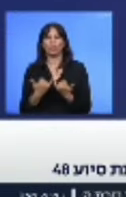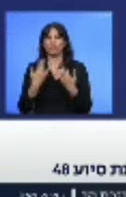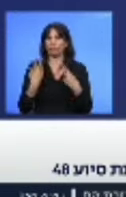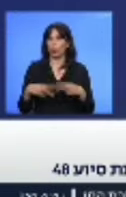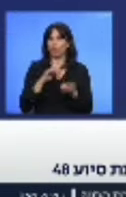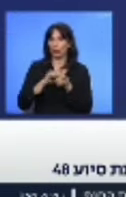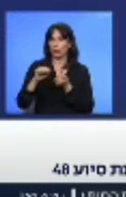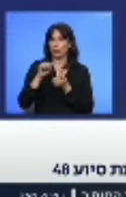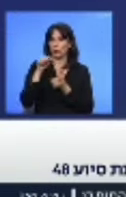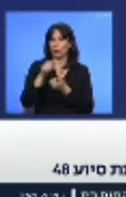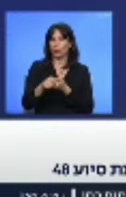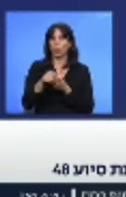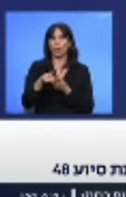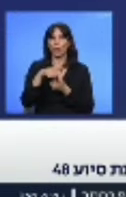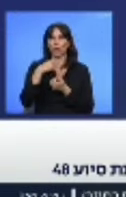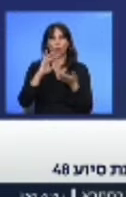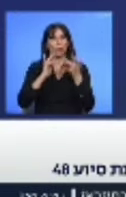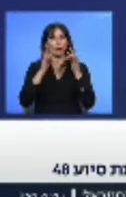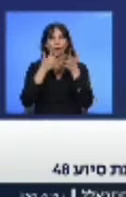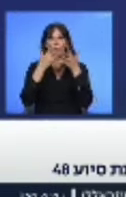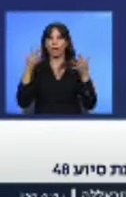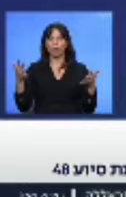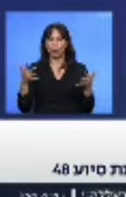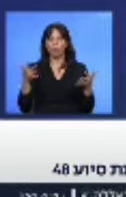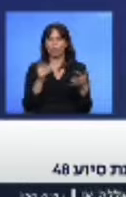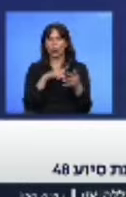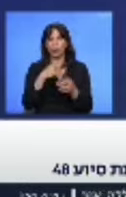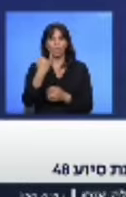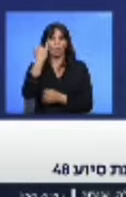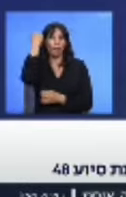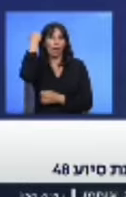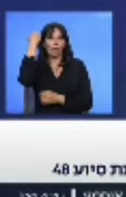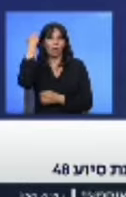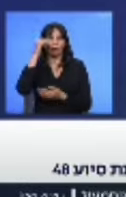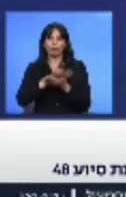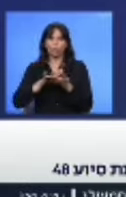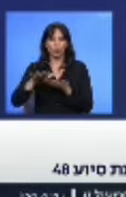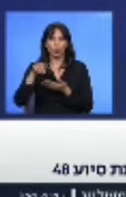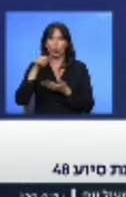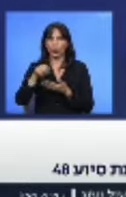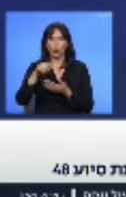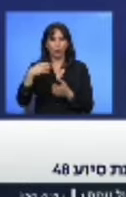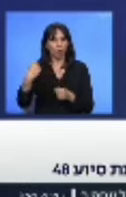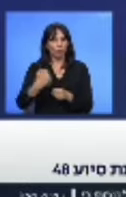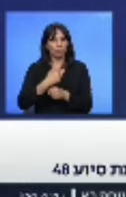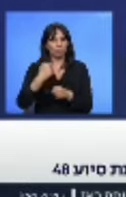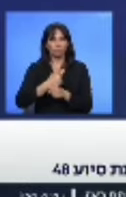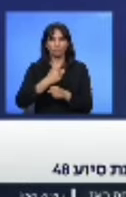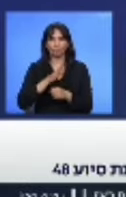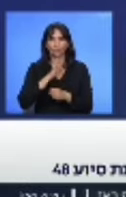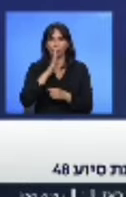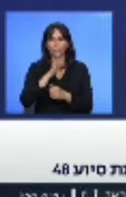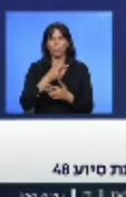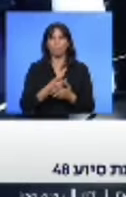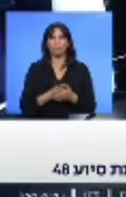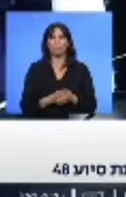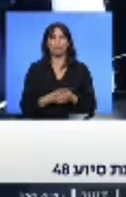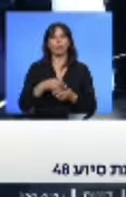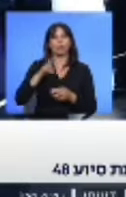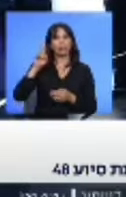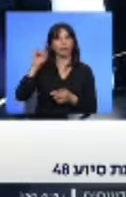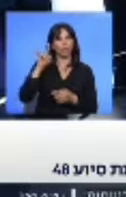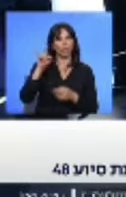הוא אויב גדול, זה לא איזה פקיד בחמאס, זה מחולל חמאס. רזי חמד לדעתי פיצץ רעיון